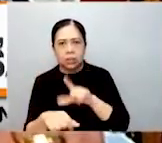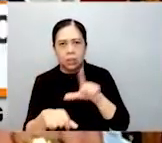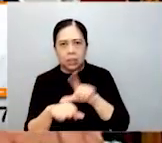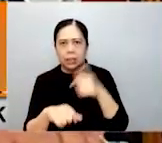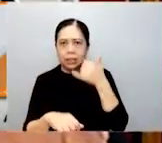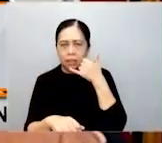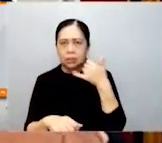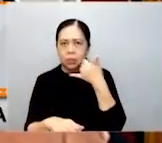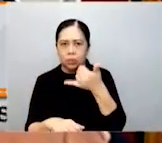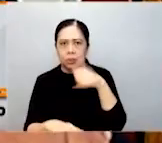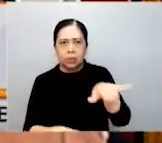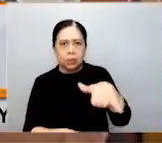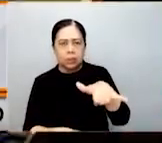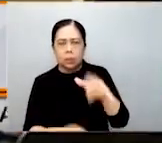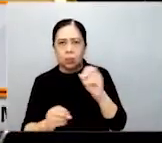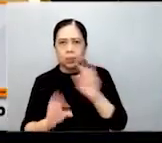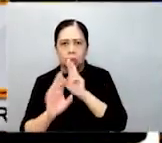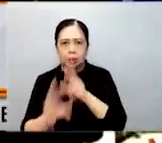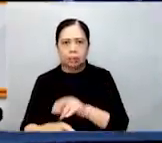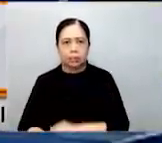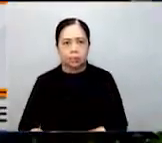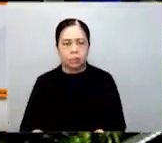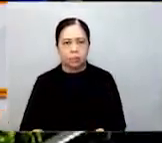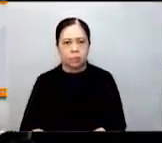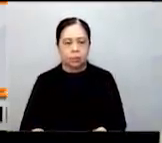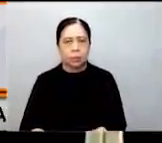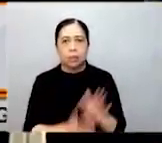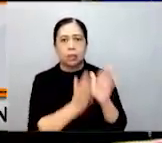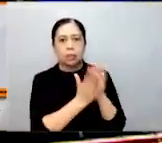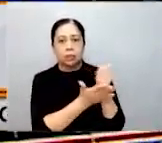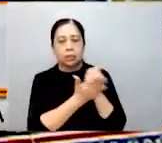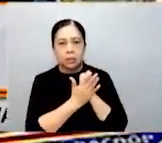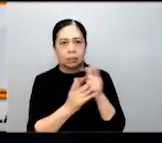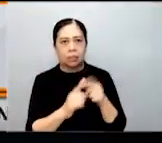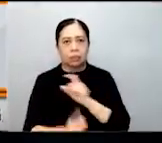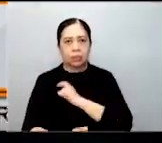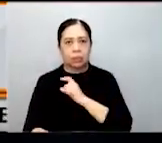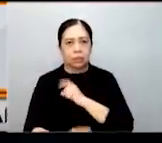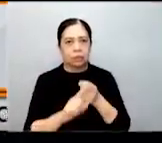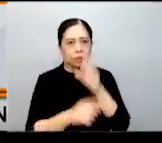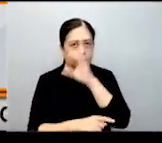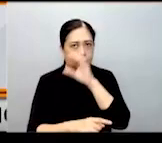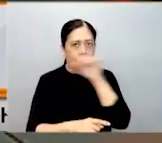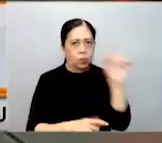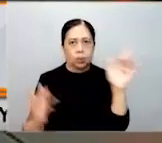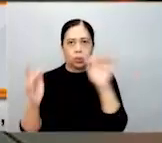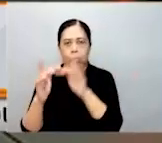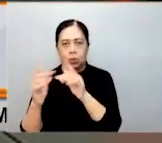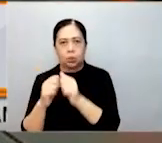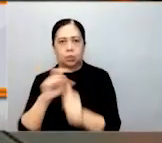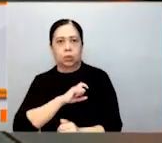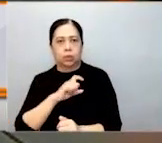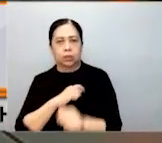ng tawag, kiriring na kiriring, walang sumasagot. Nagpasaklolo ang kapatid ng biktima sa mga pulis sa Cebu, na siya namang nakipag-coordinate sa mga otoridad